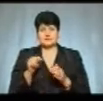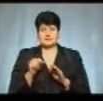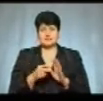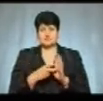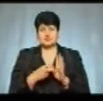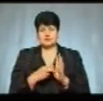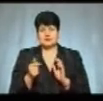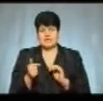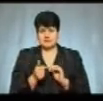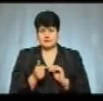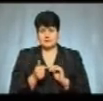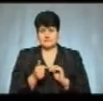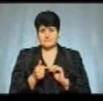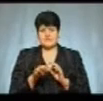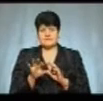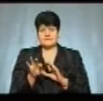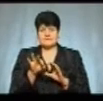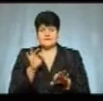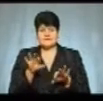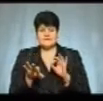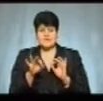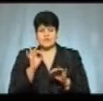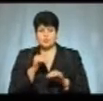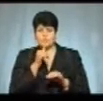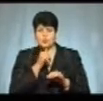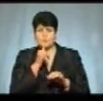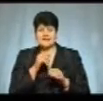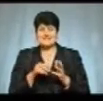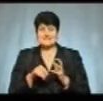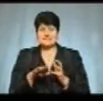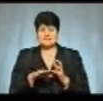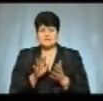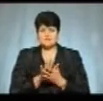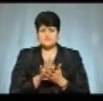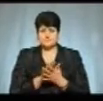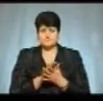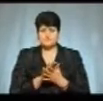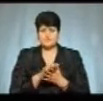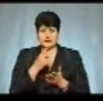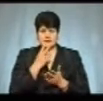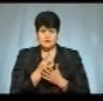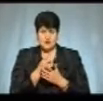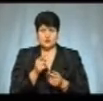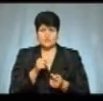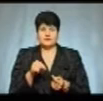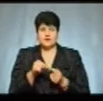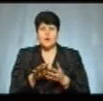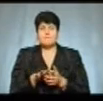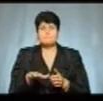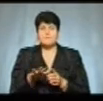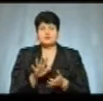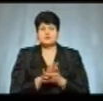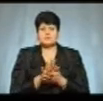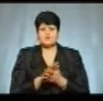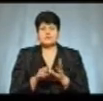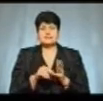1700 гривень, відібрано проби землі на предмет забруднення, візуально визначено площу забрудненої